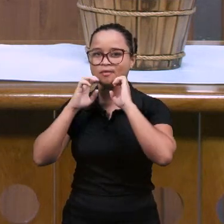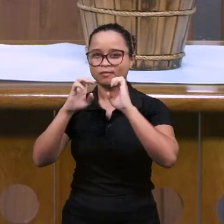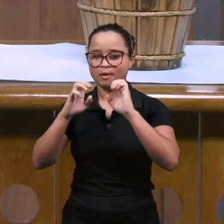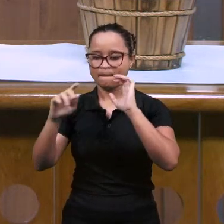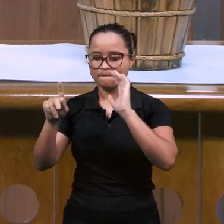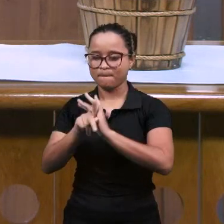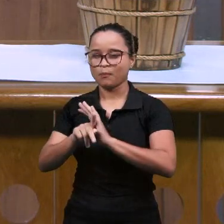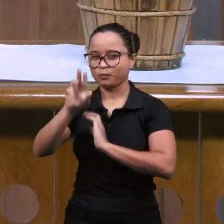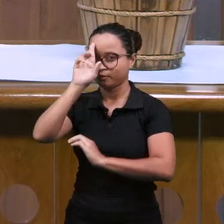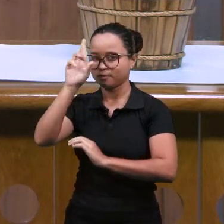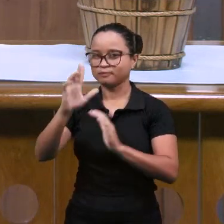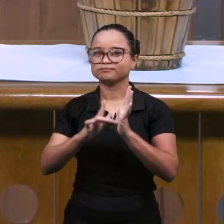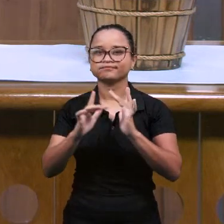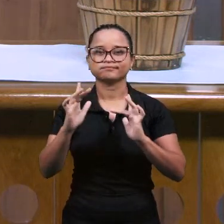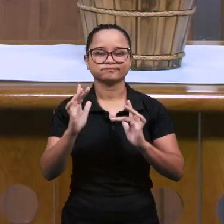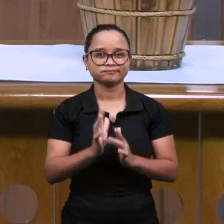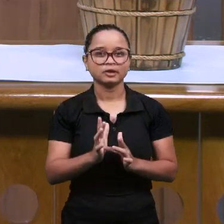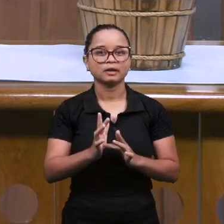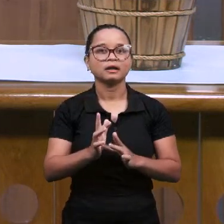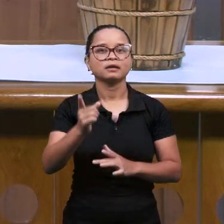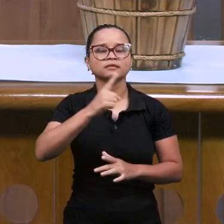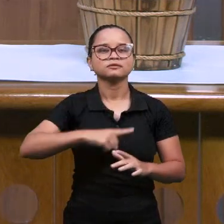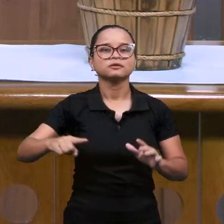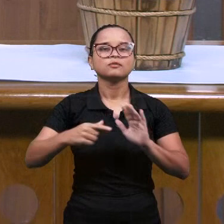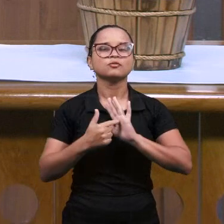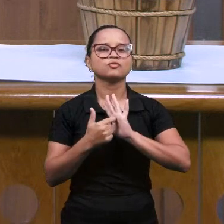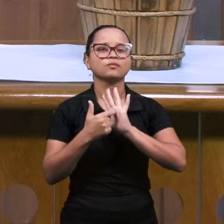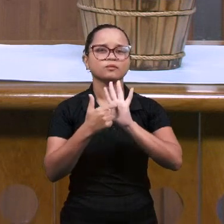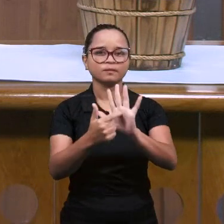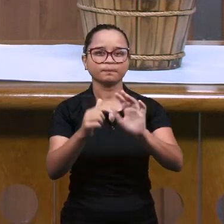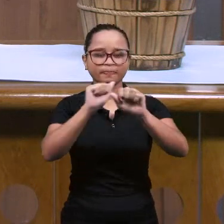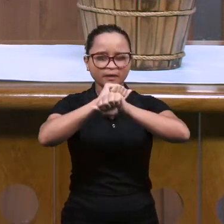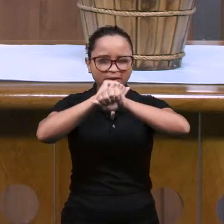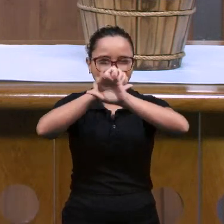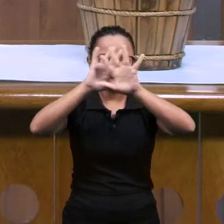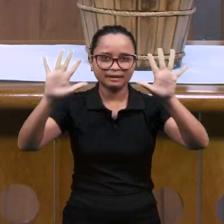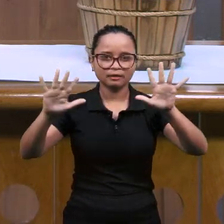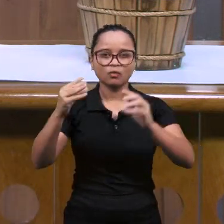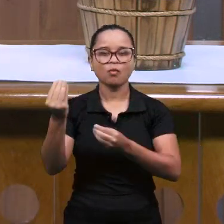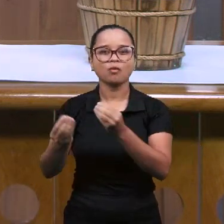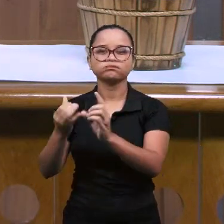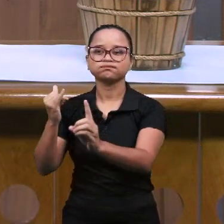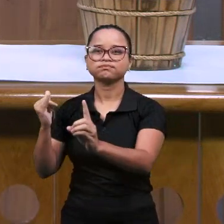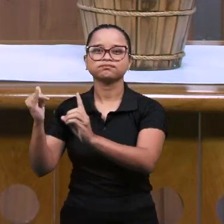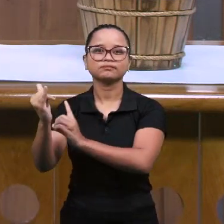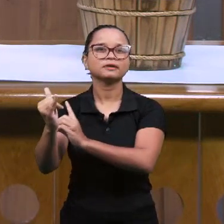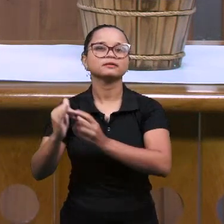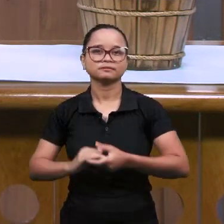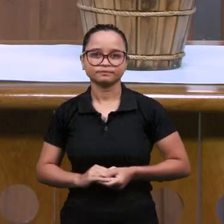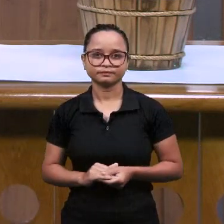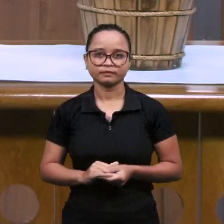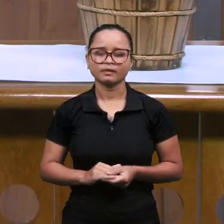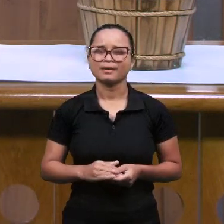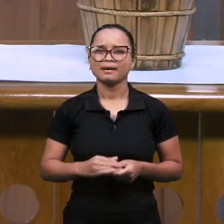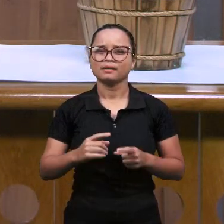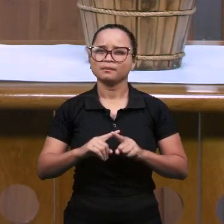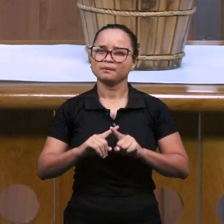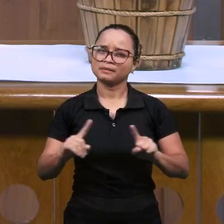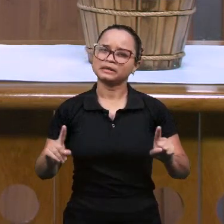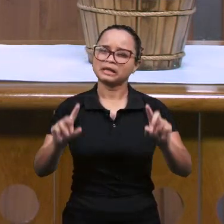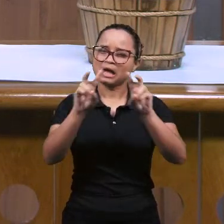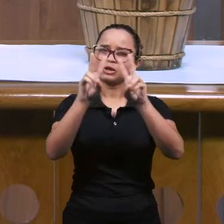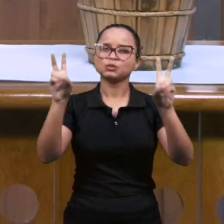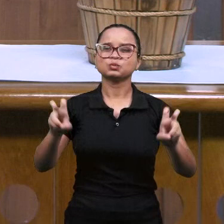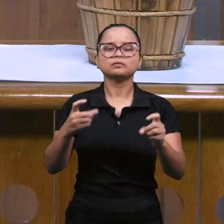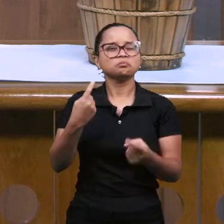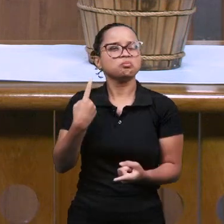allons montrer cela avec clarté prophétiquement, l'insertion de ce sujet. Pourquoi maintenant ce sujet